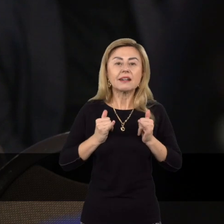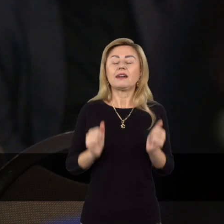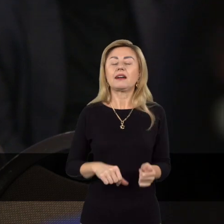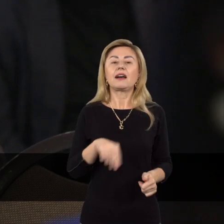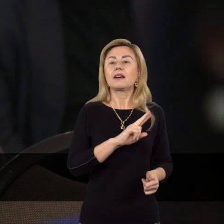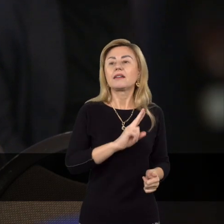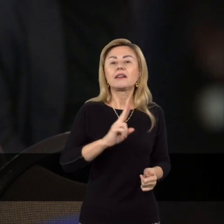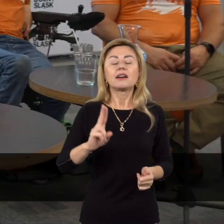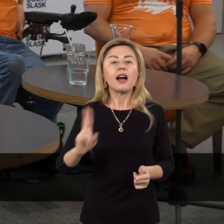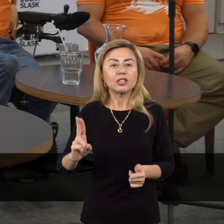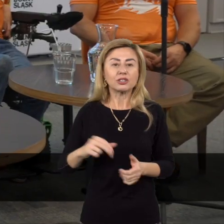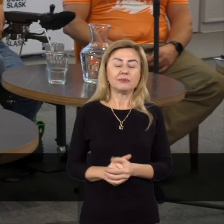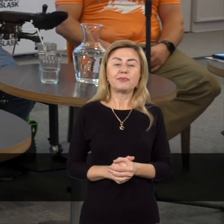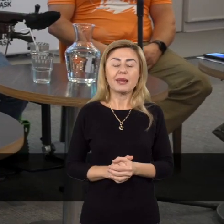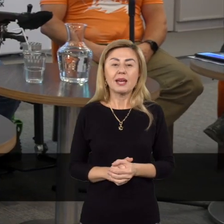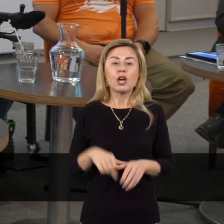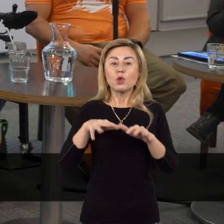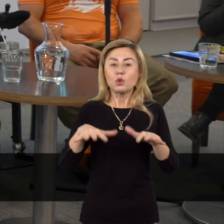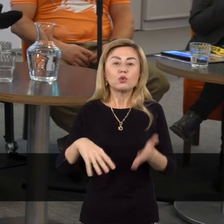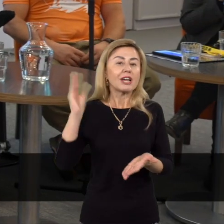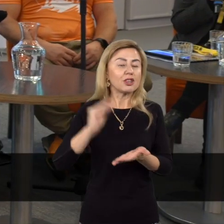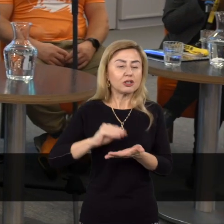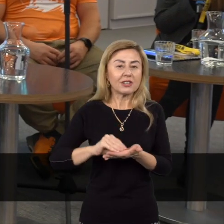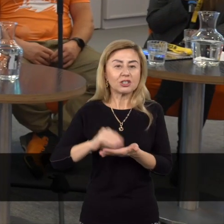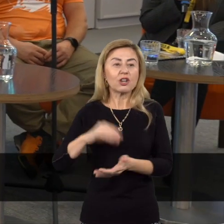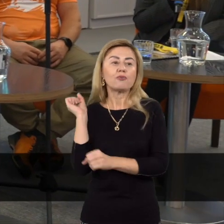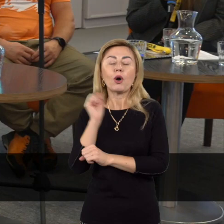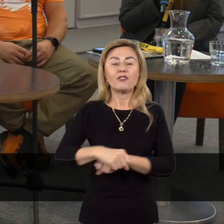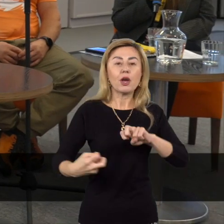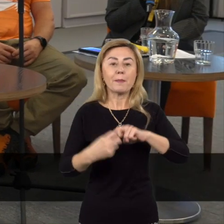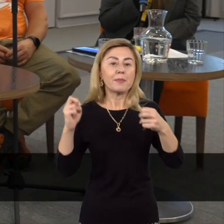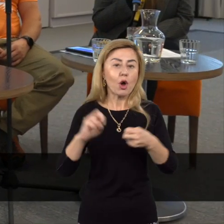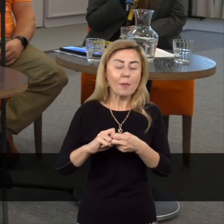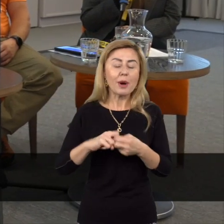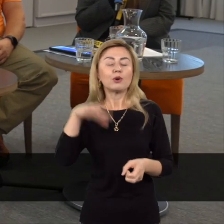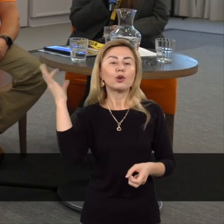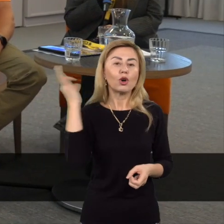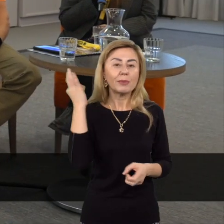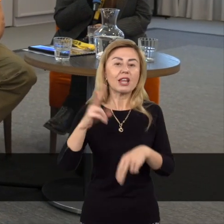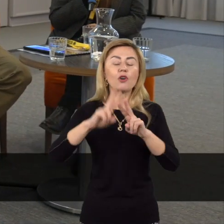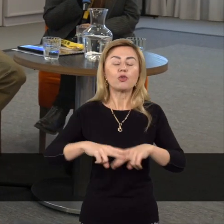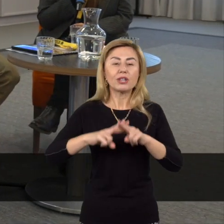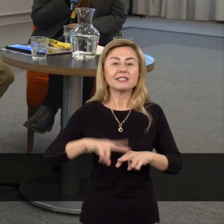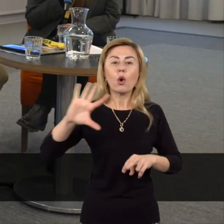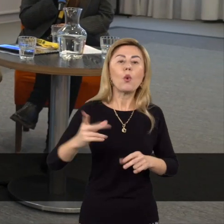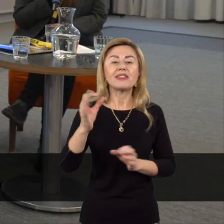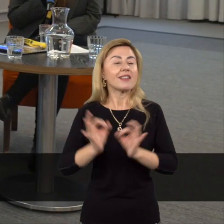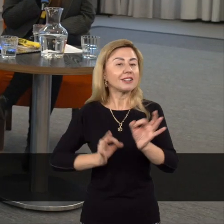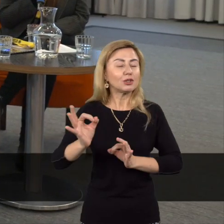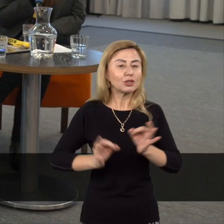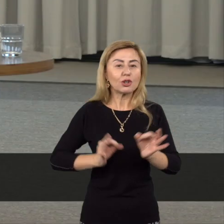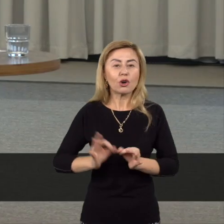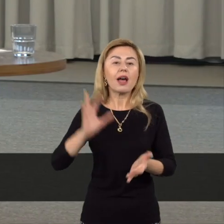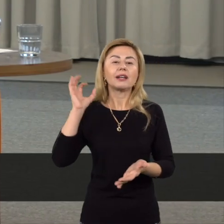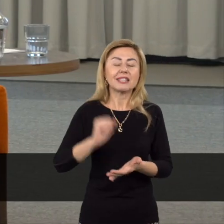bez wyjątków. Spore doświadczenie w przełamywaniu barier na tym polu ma Maria Zięba, której fundacja Ładne